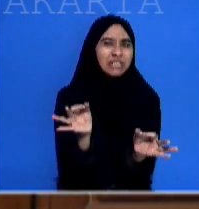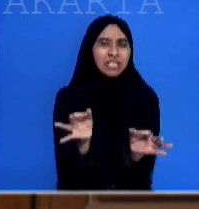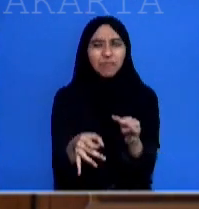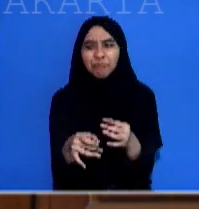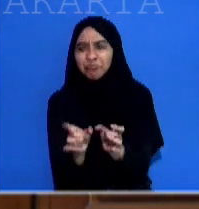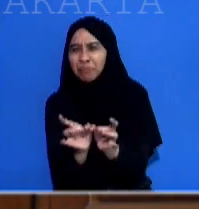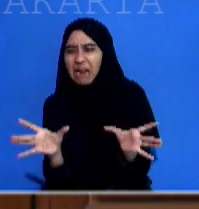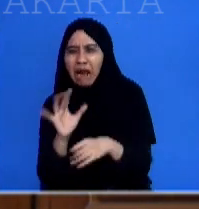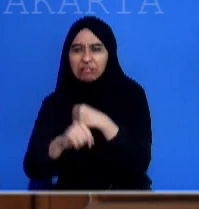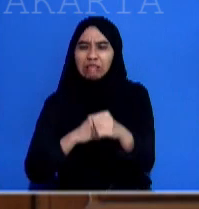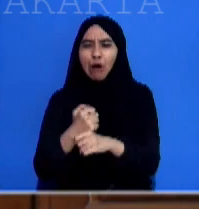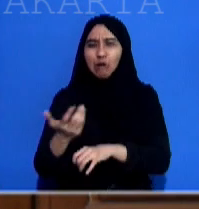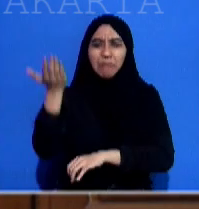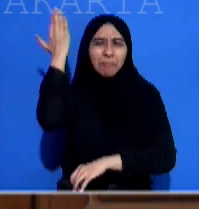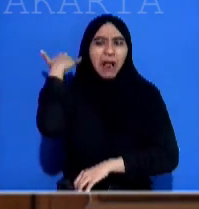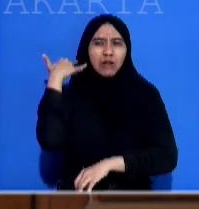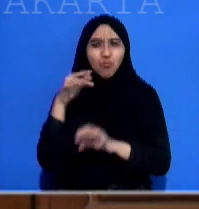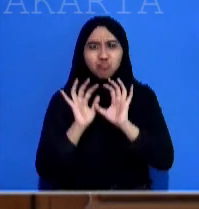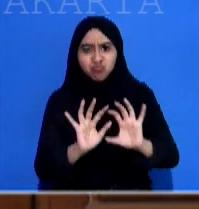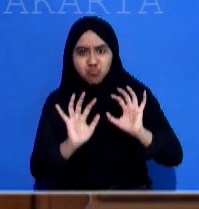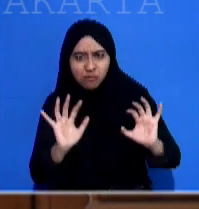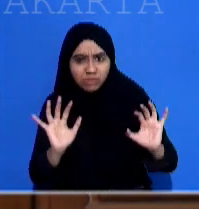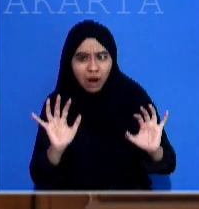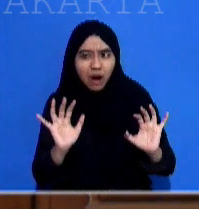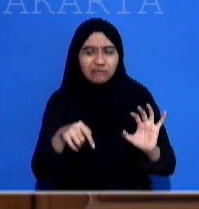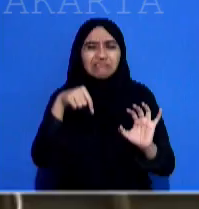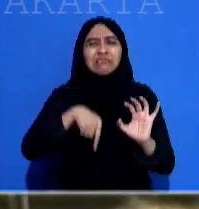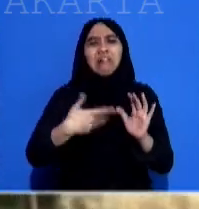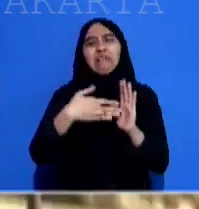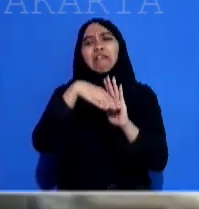kalian taun saderengipun, panyatining kewan kurban mandap.